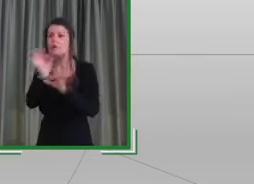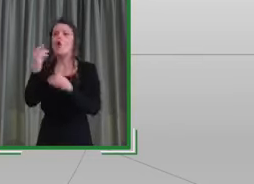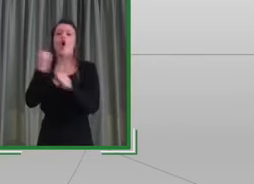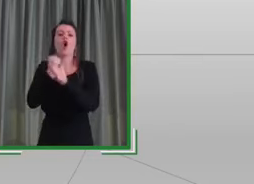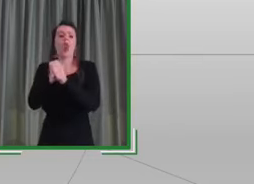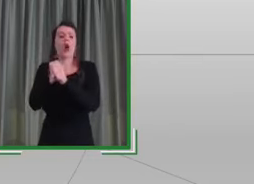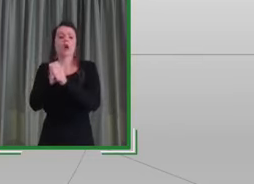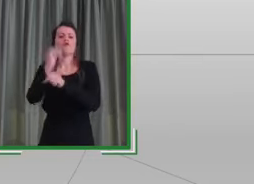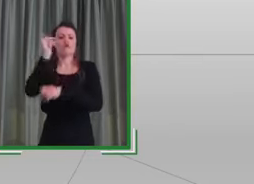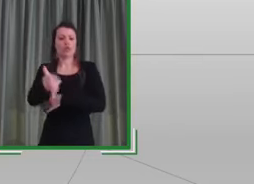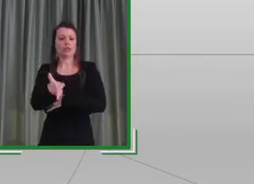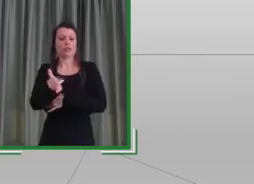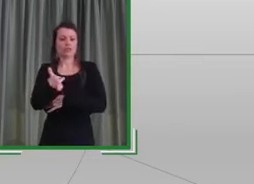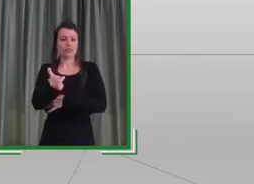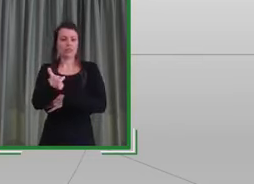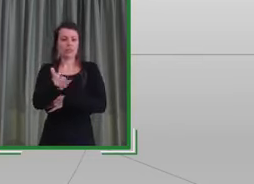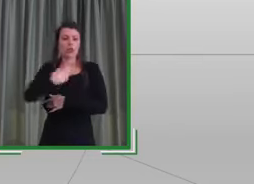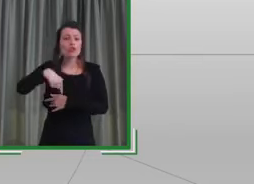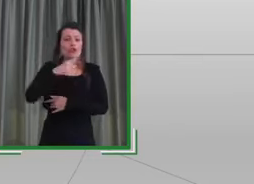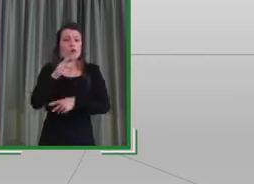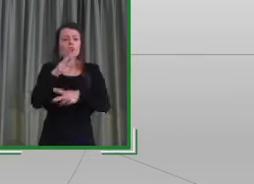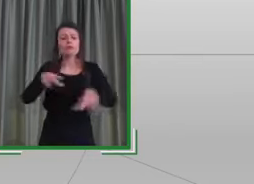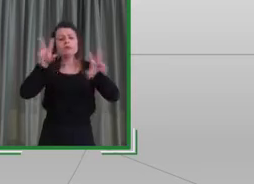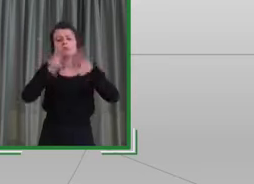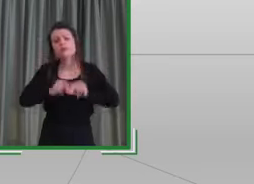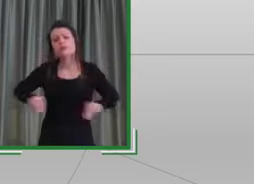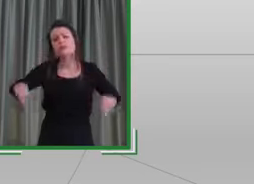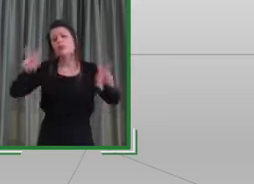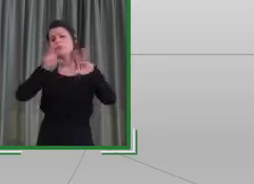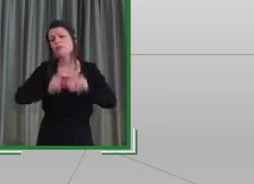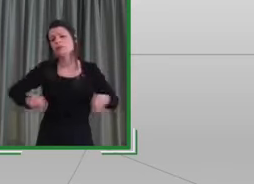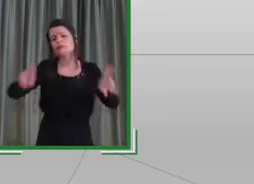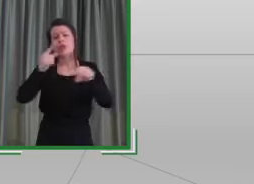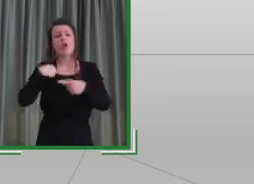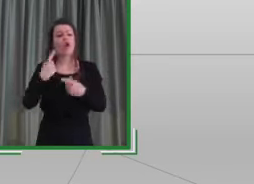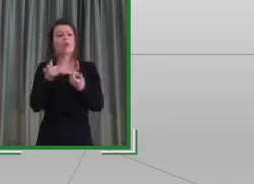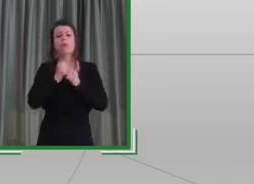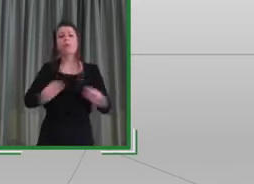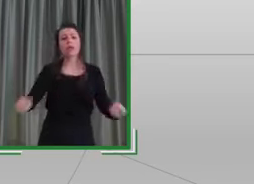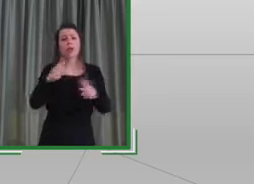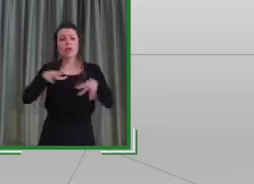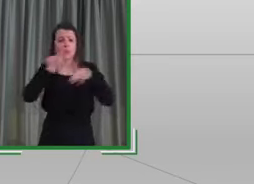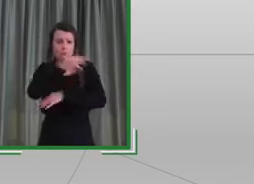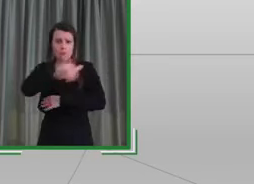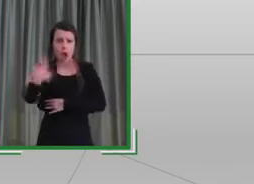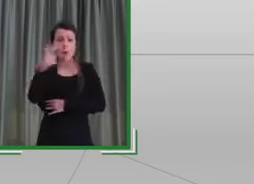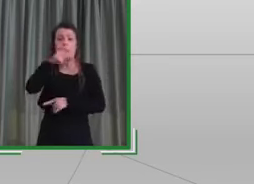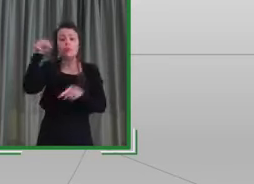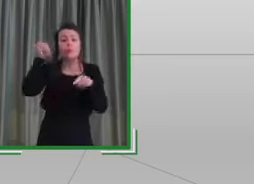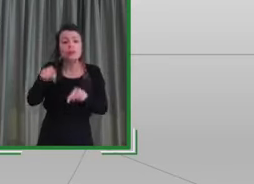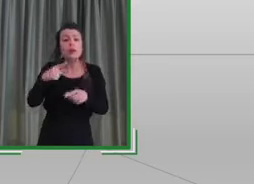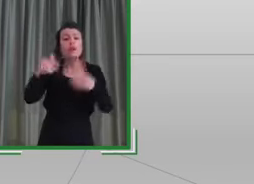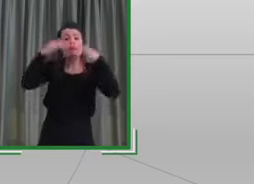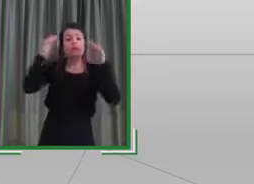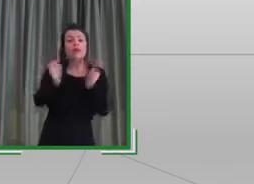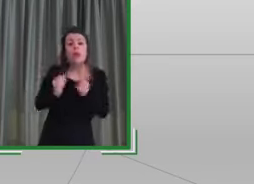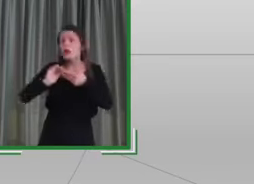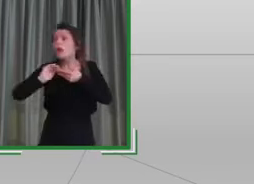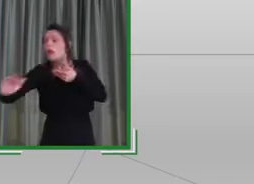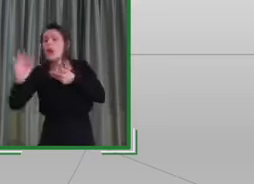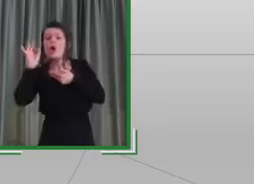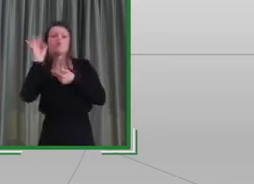l'unica arma scientificamente testata oggi conosciuta per combattere covip